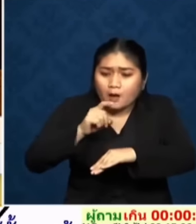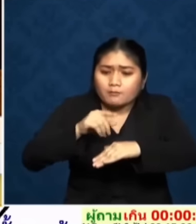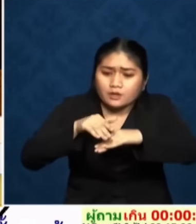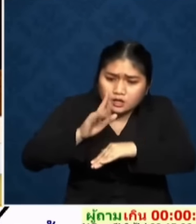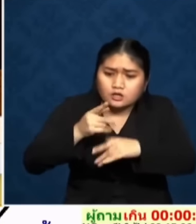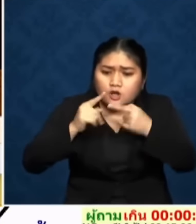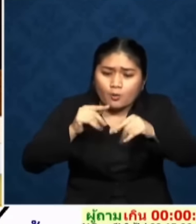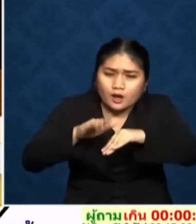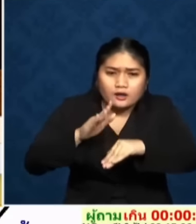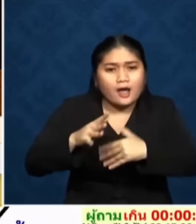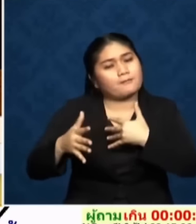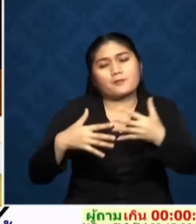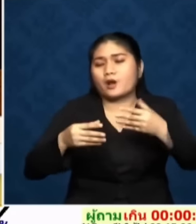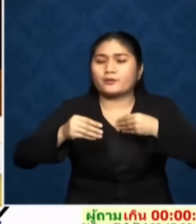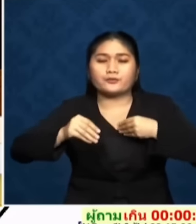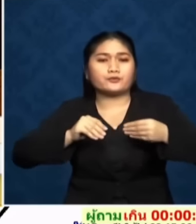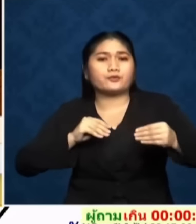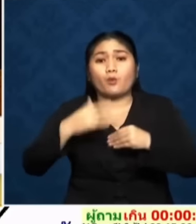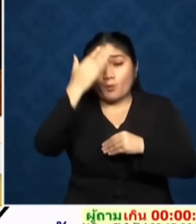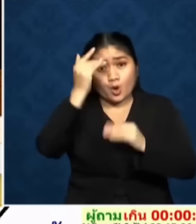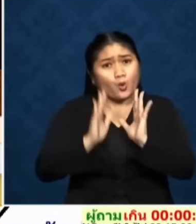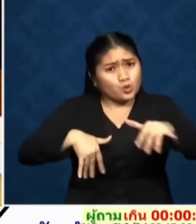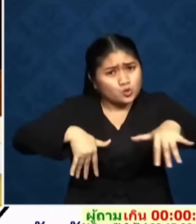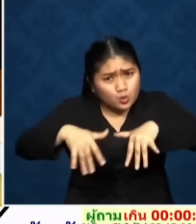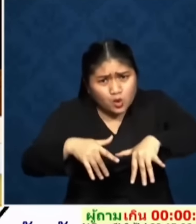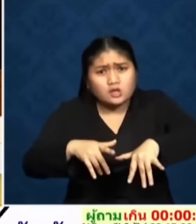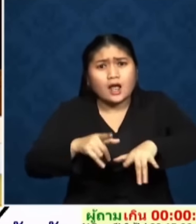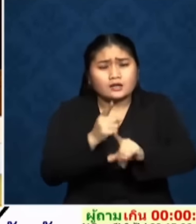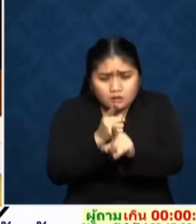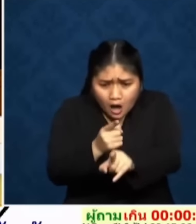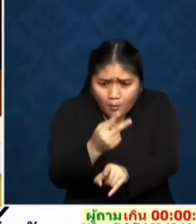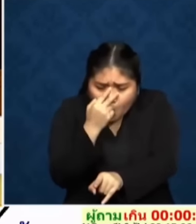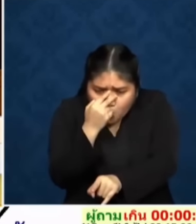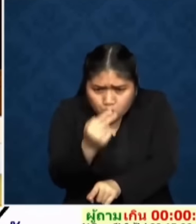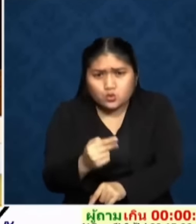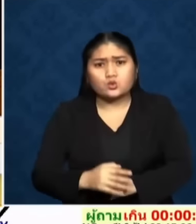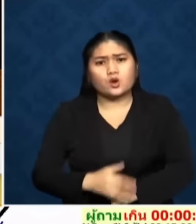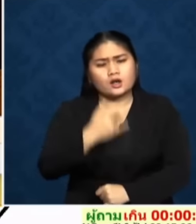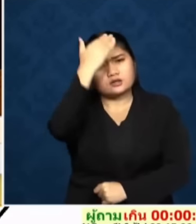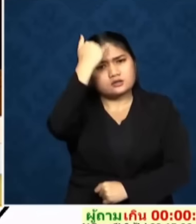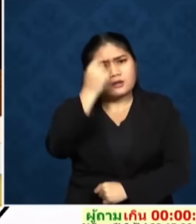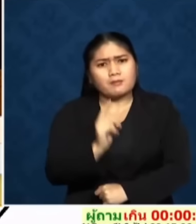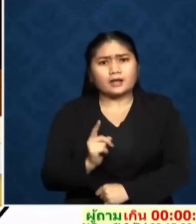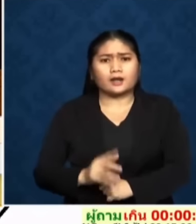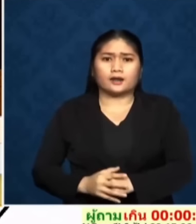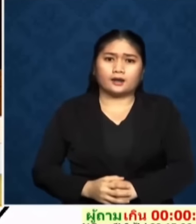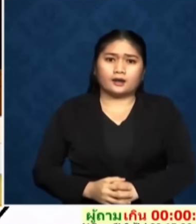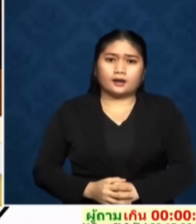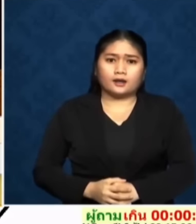องปล่อยผ่านให้เพราะประชาชนกำลังติดตามดูนะครับว่าเอ๊ะทำไมประเด็น